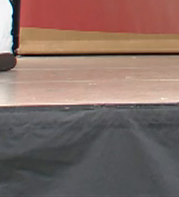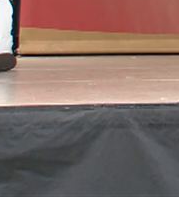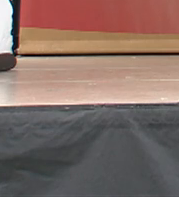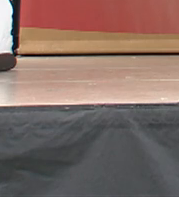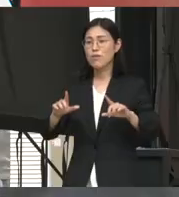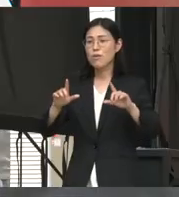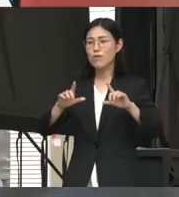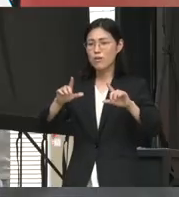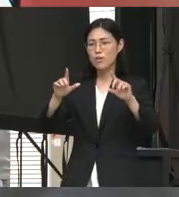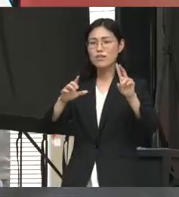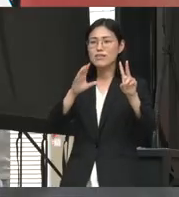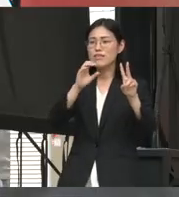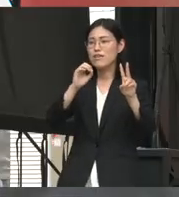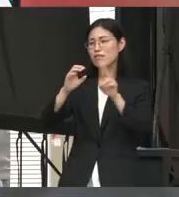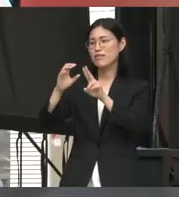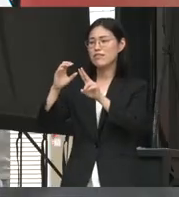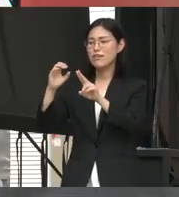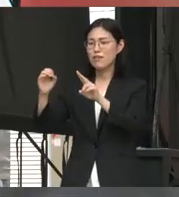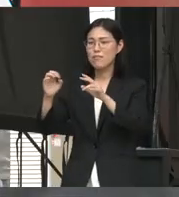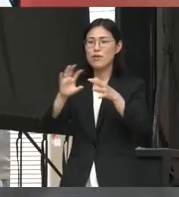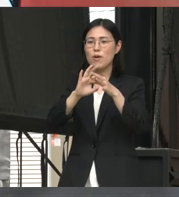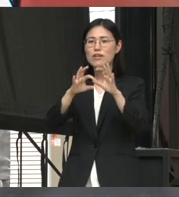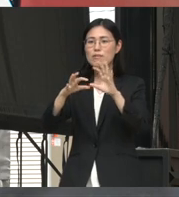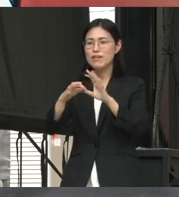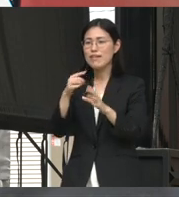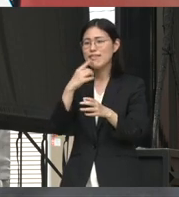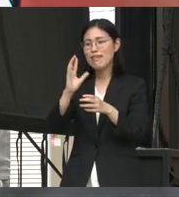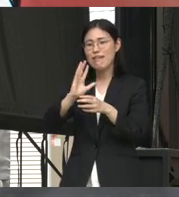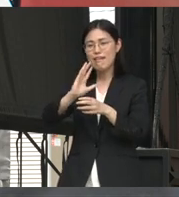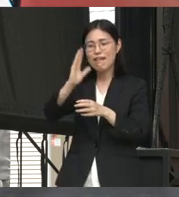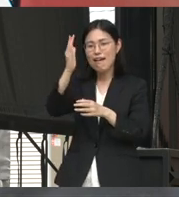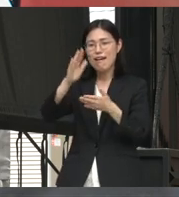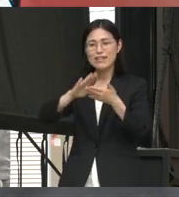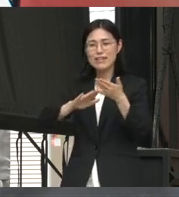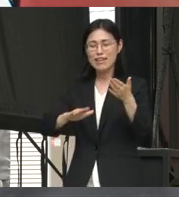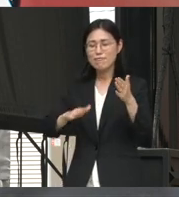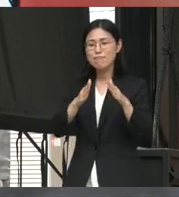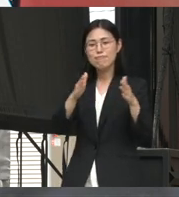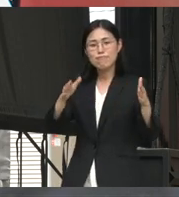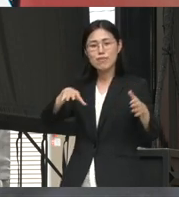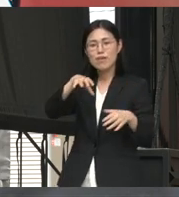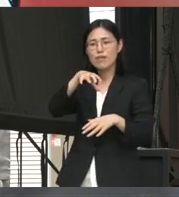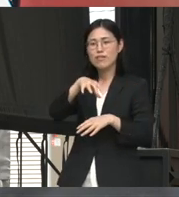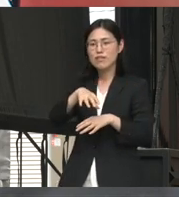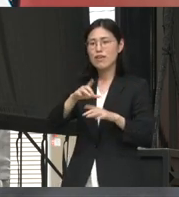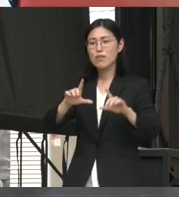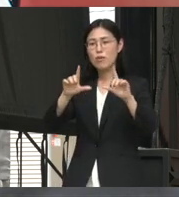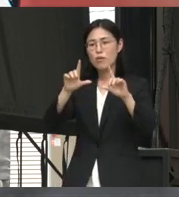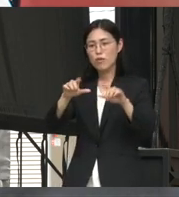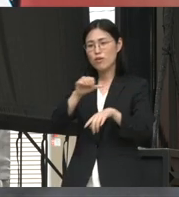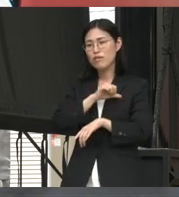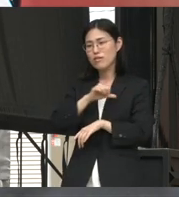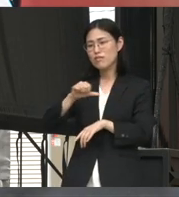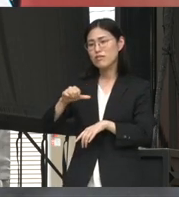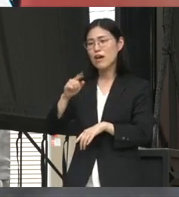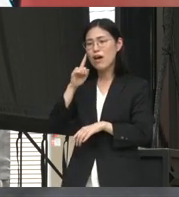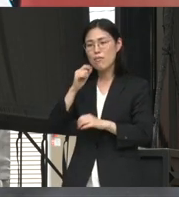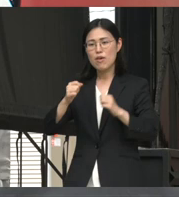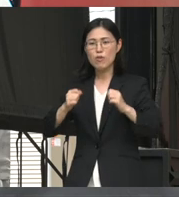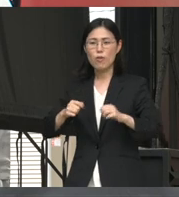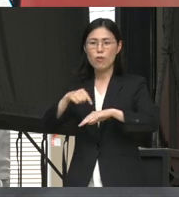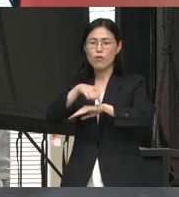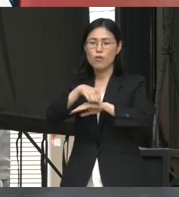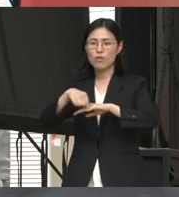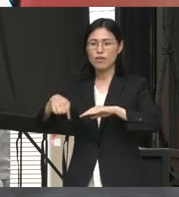東京2020オリンピック聖火リレーステージにおいて、東京都デイ5を走行予